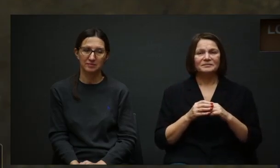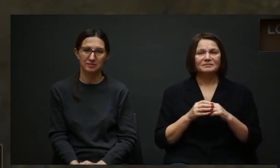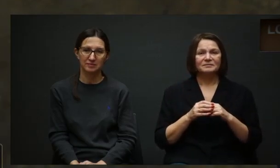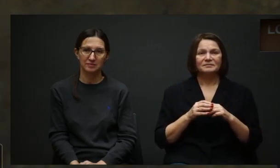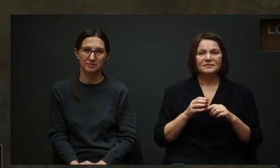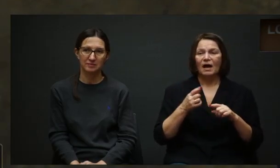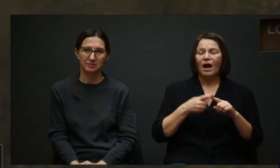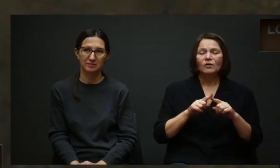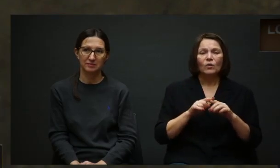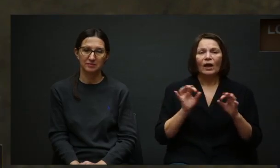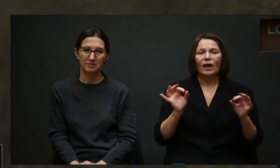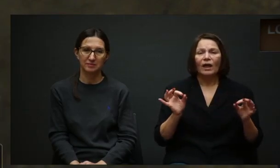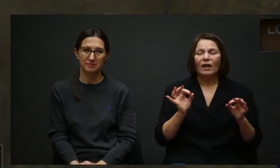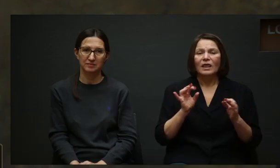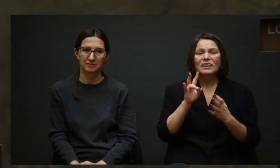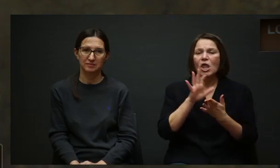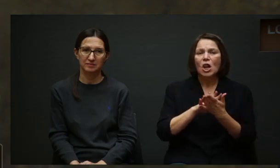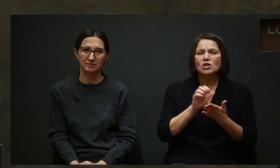решит никакая